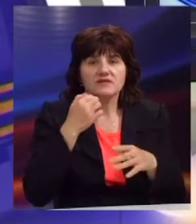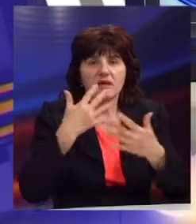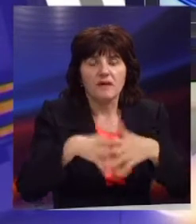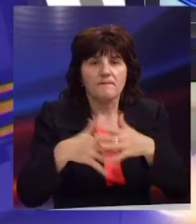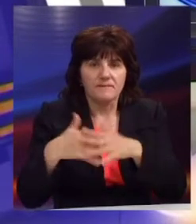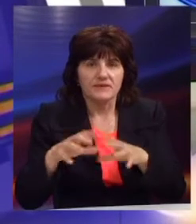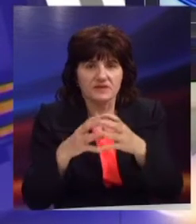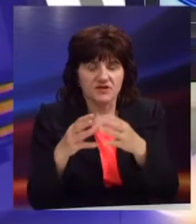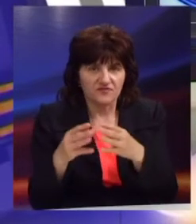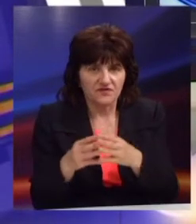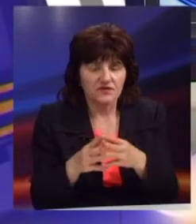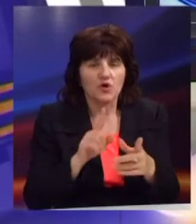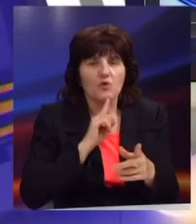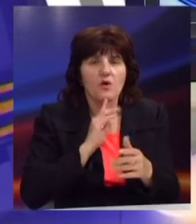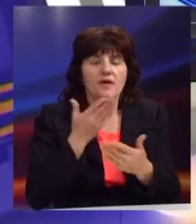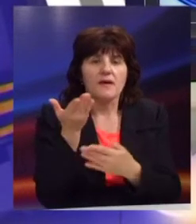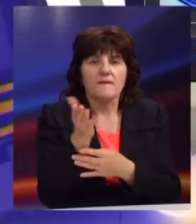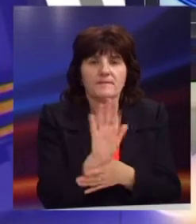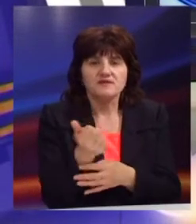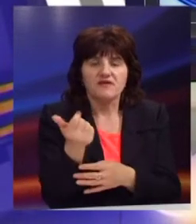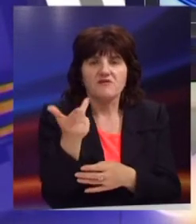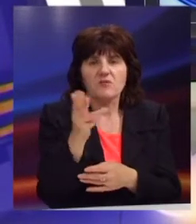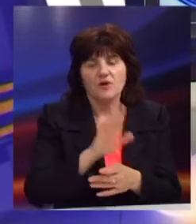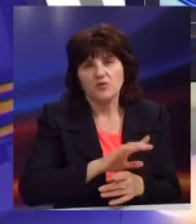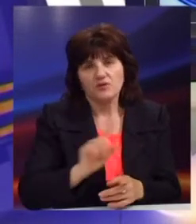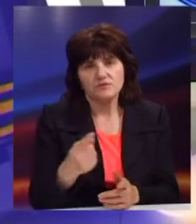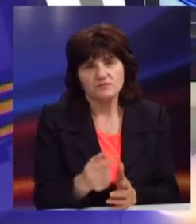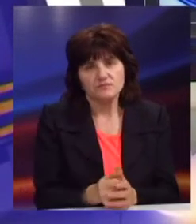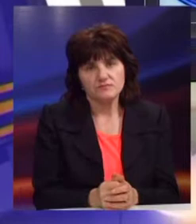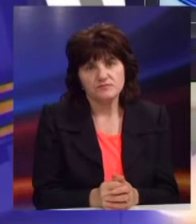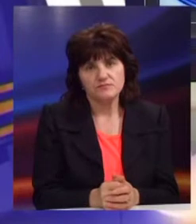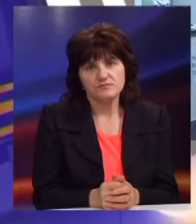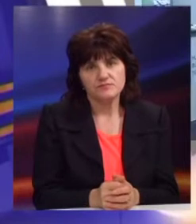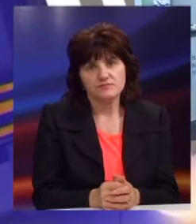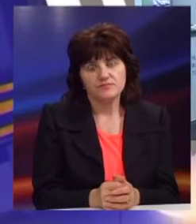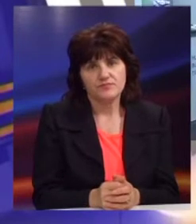među kojima su i neki klasteri, tako da će biti predstavljen znatno veći broj privrednika.